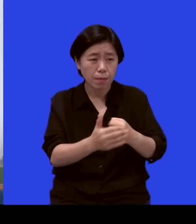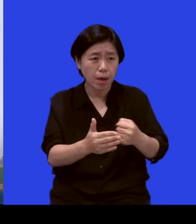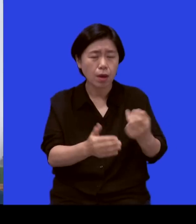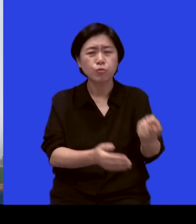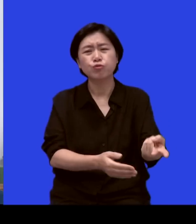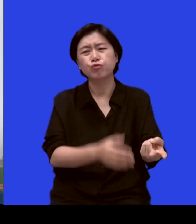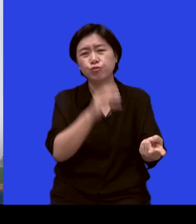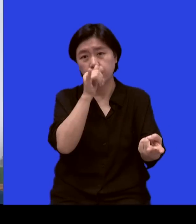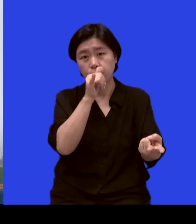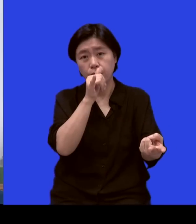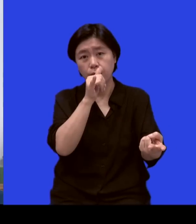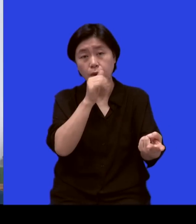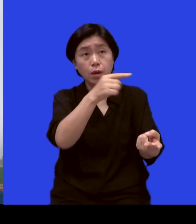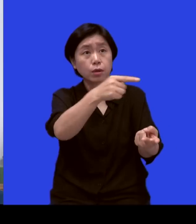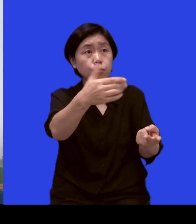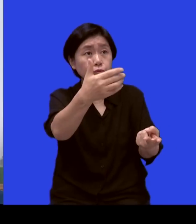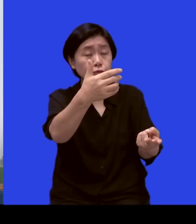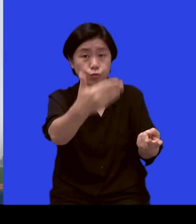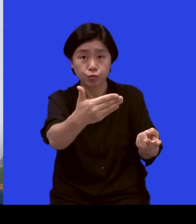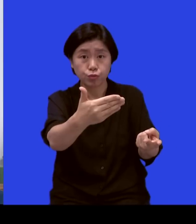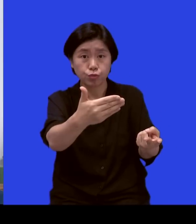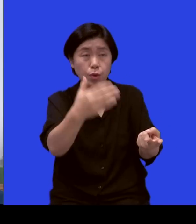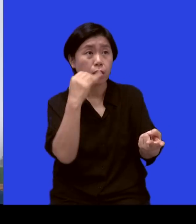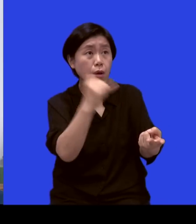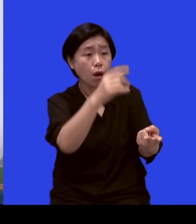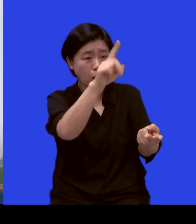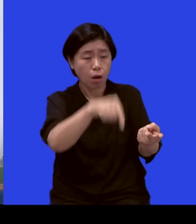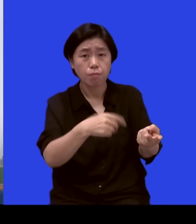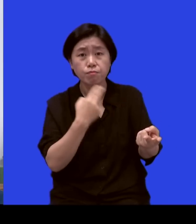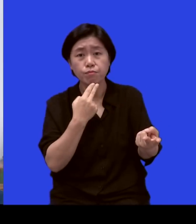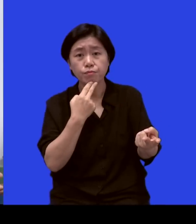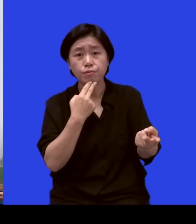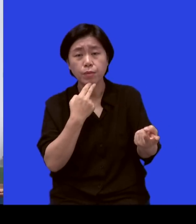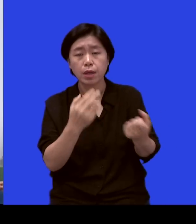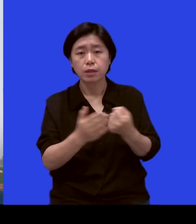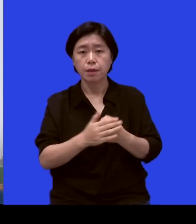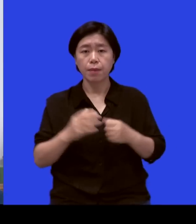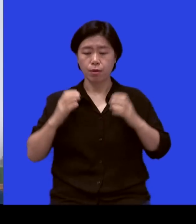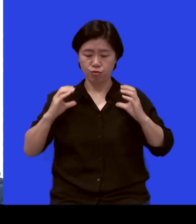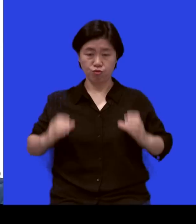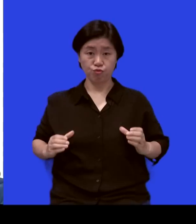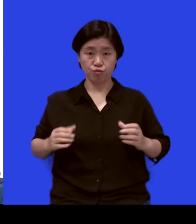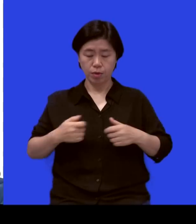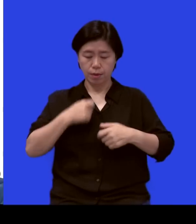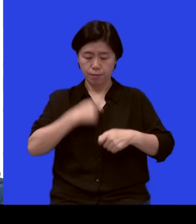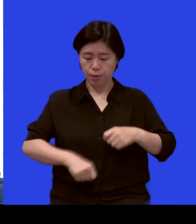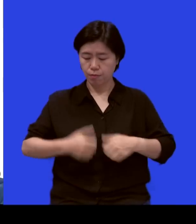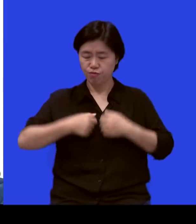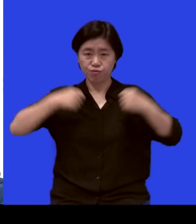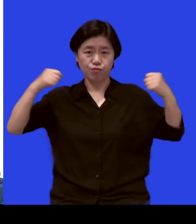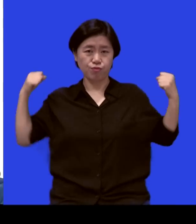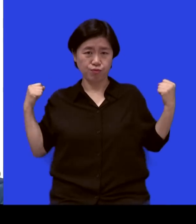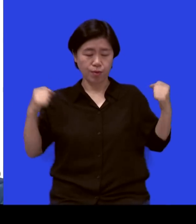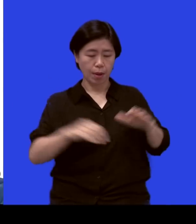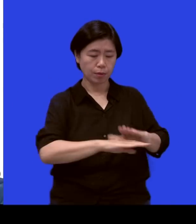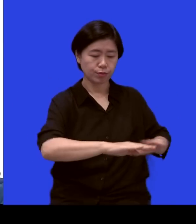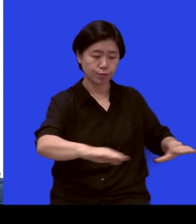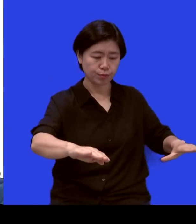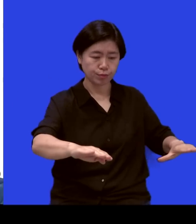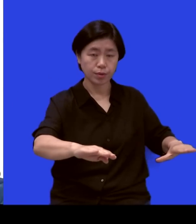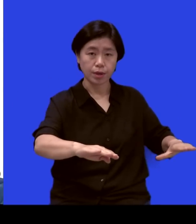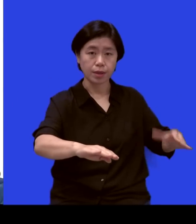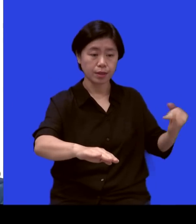이제 119가 금세 올 줄 알았더니 오지도 않고. 그래서 저는 이제 파카를 벗어가지고 밑에 깔아드렸어요. 내 추위는 몰려오지,